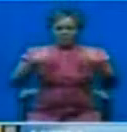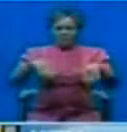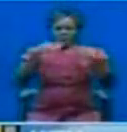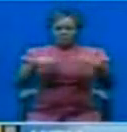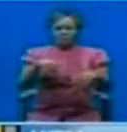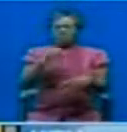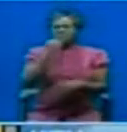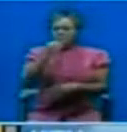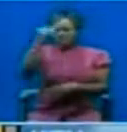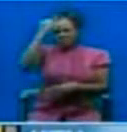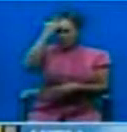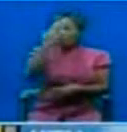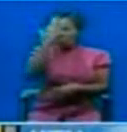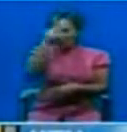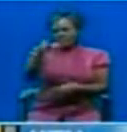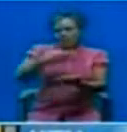waliwaonea wivu kwa